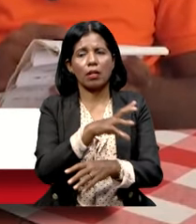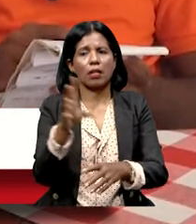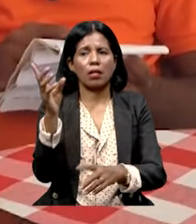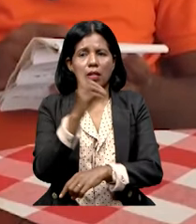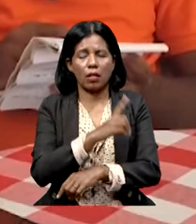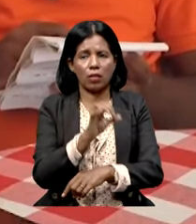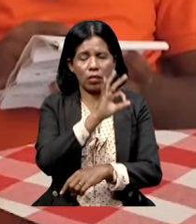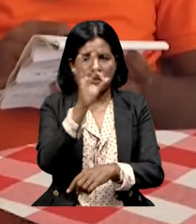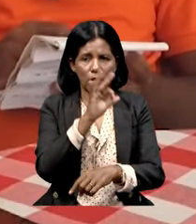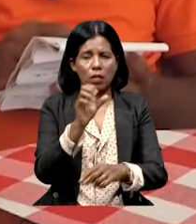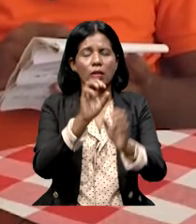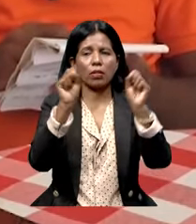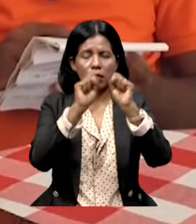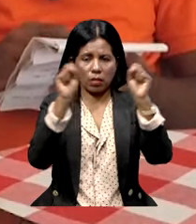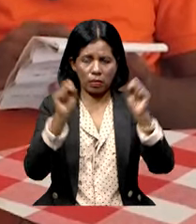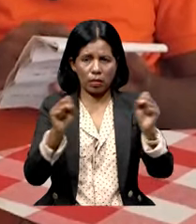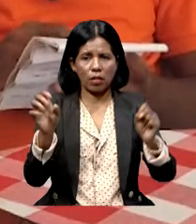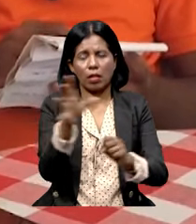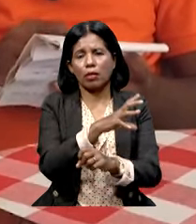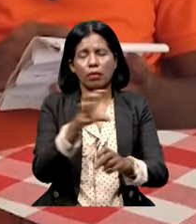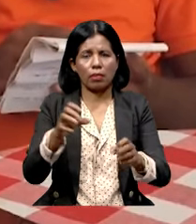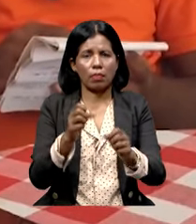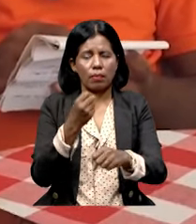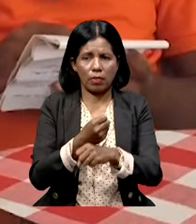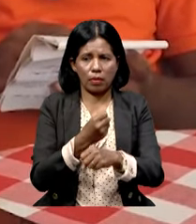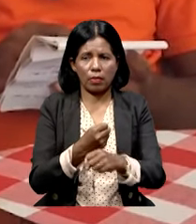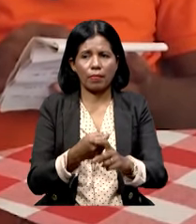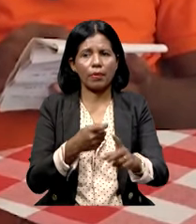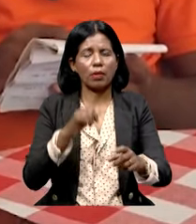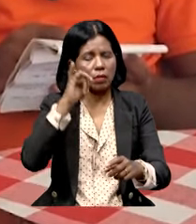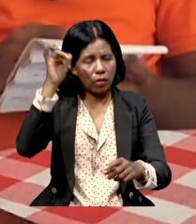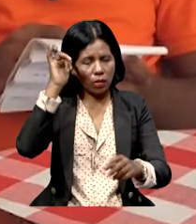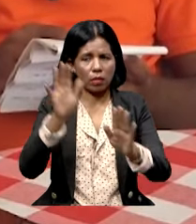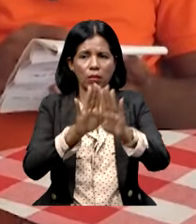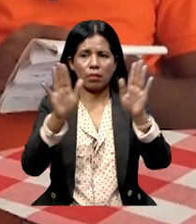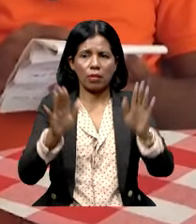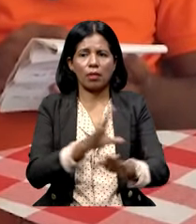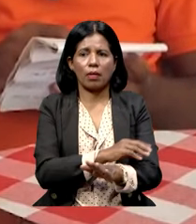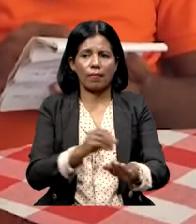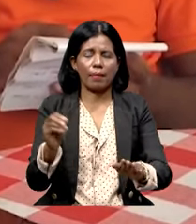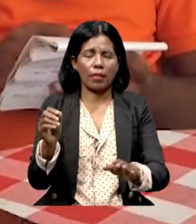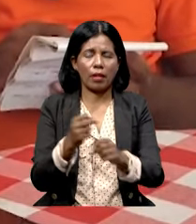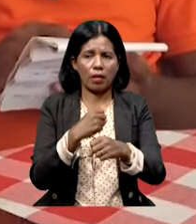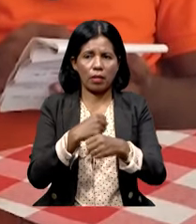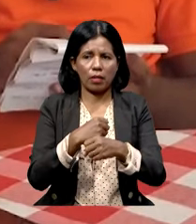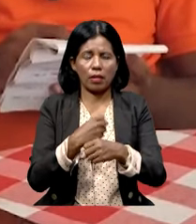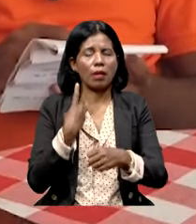ya sesta ho sabune anima ka lebe kursi domingo mus ami hal hal